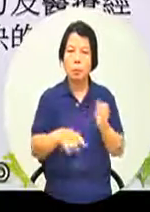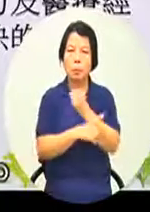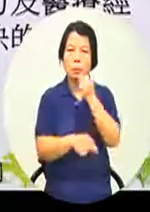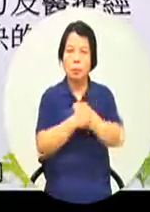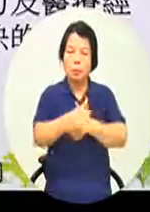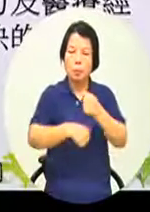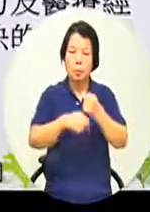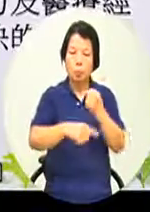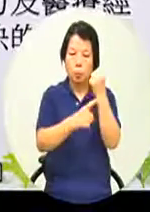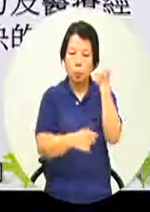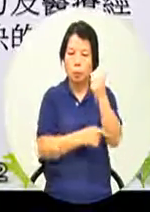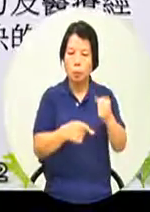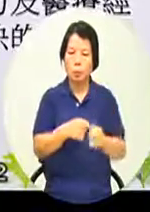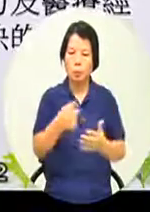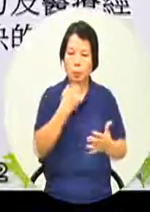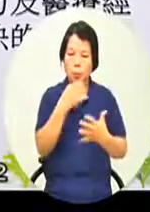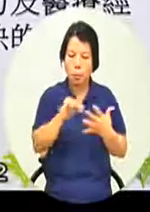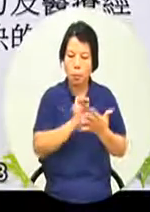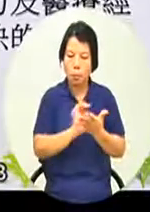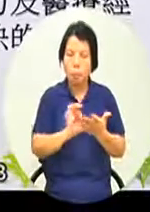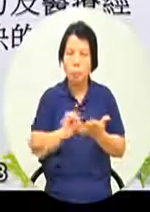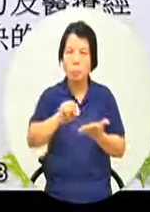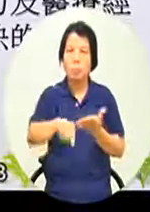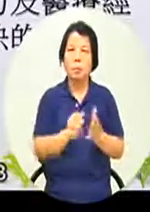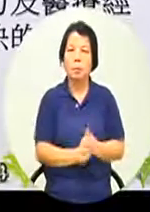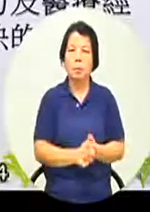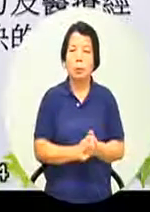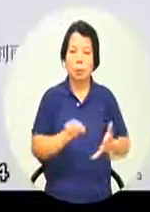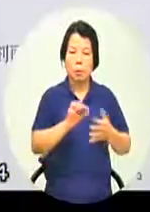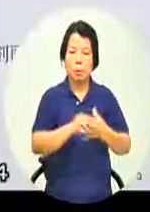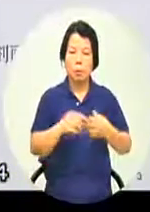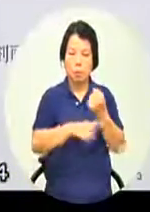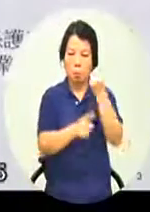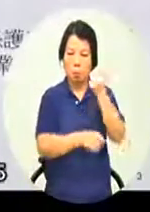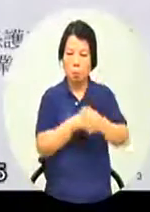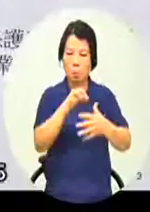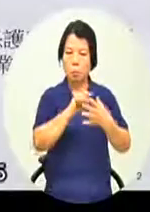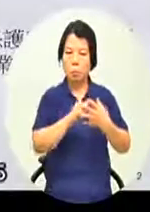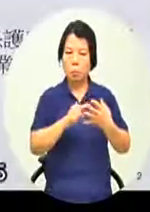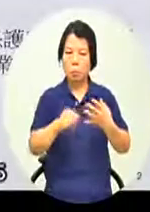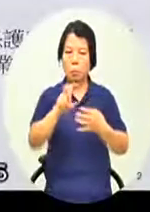来，好像是23条了，如果我没有记错，